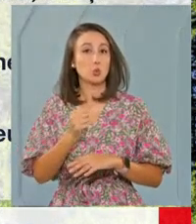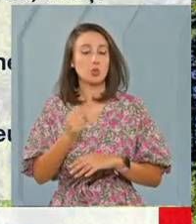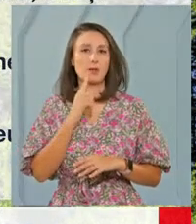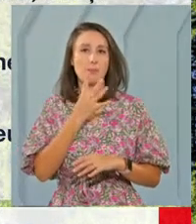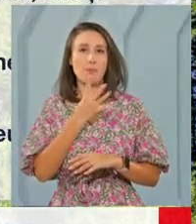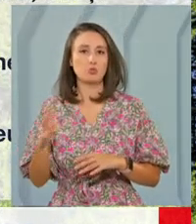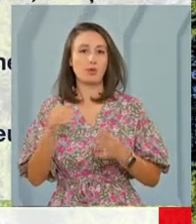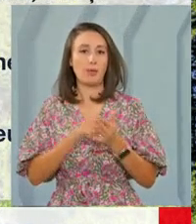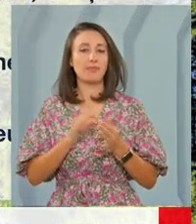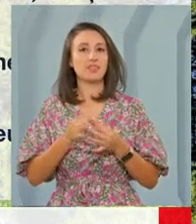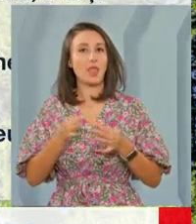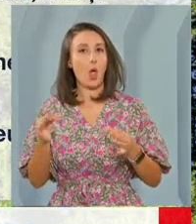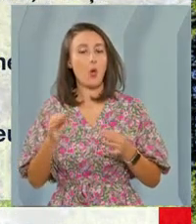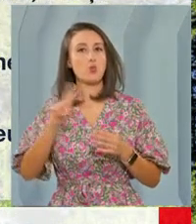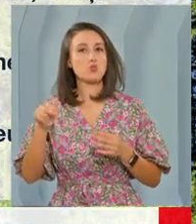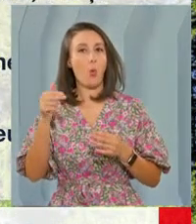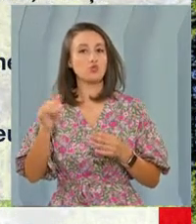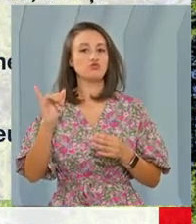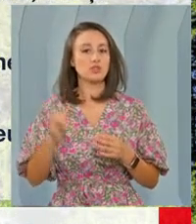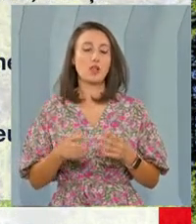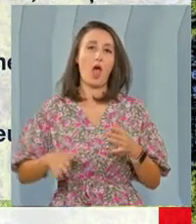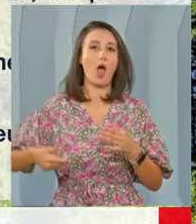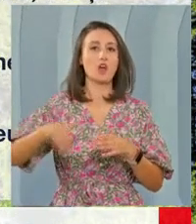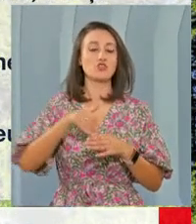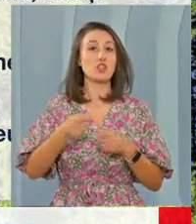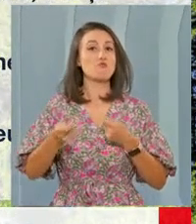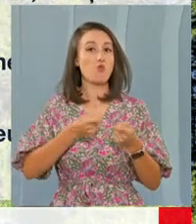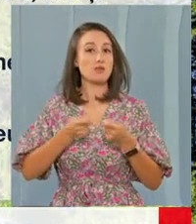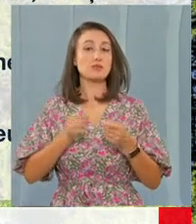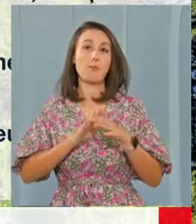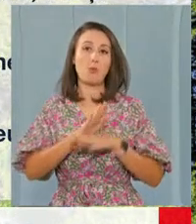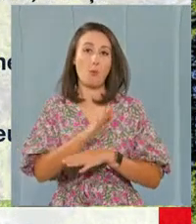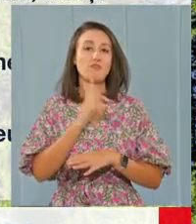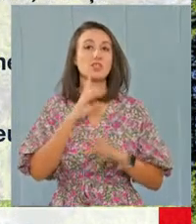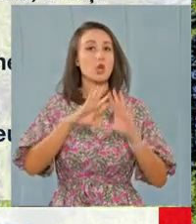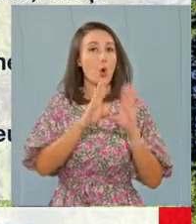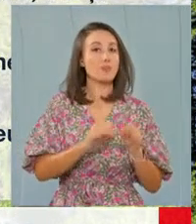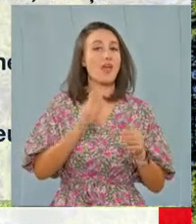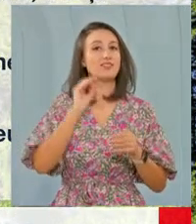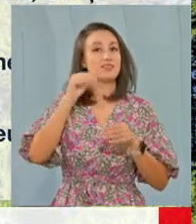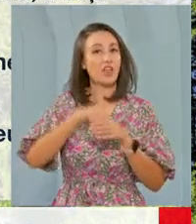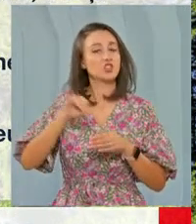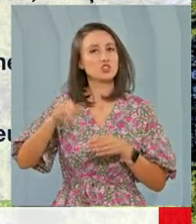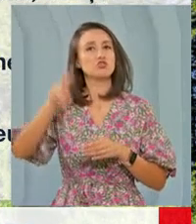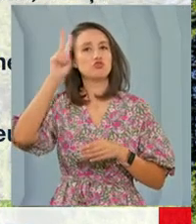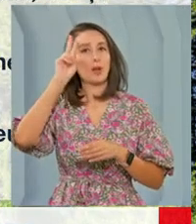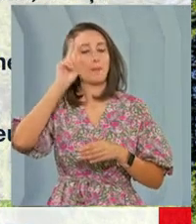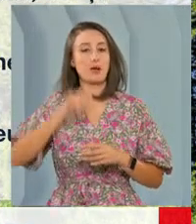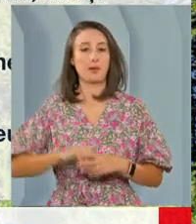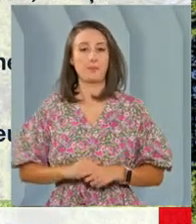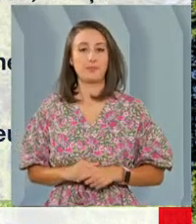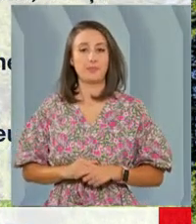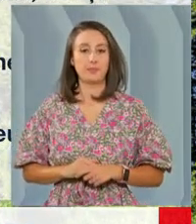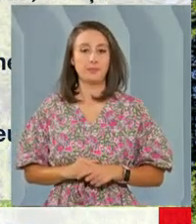400.000 de euro se angajeze influențării care să promoveze România atât intern cât și în Germania sau Marea Britanie de